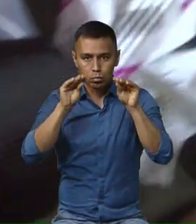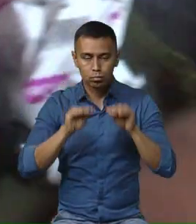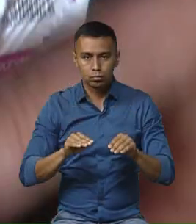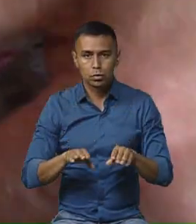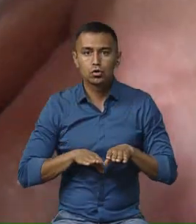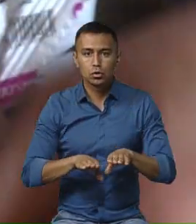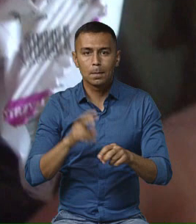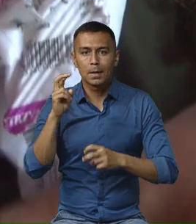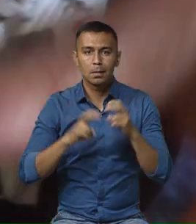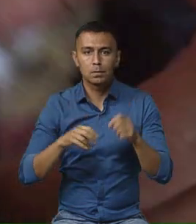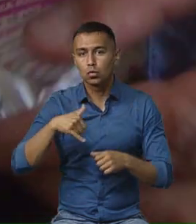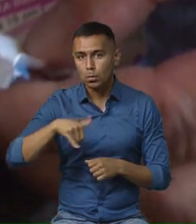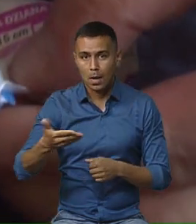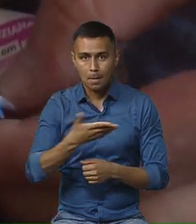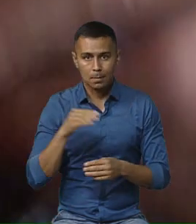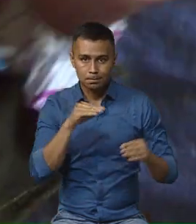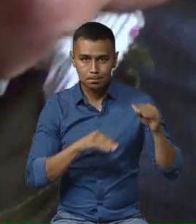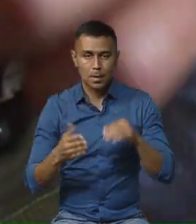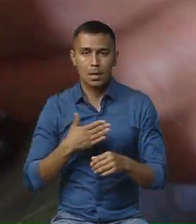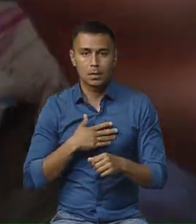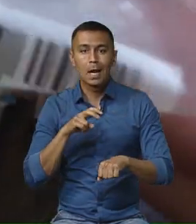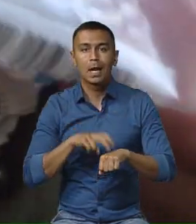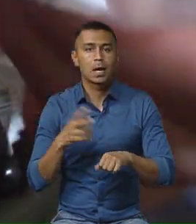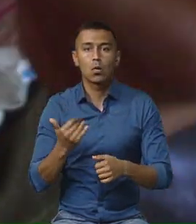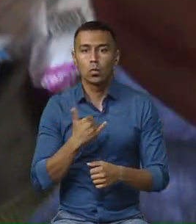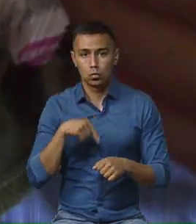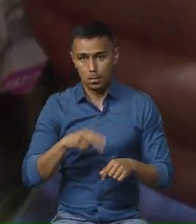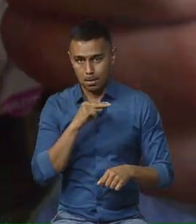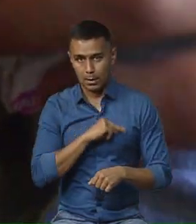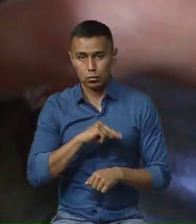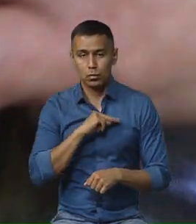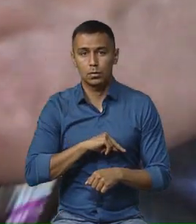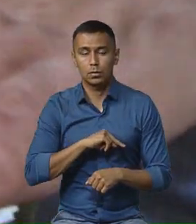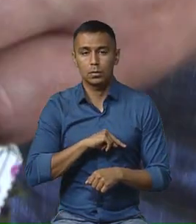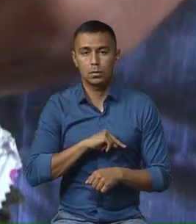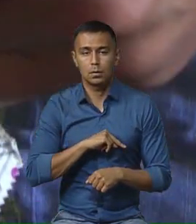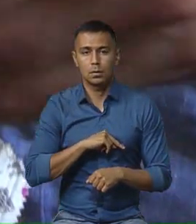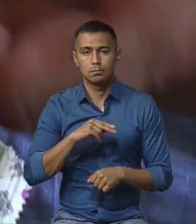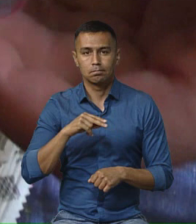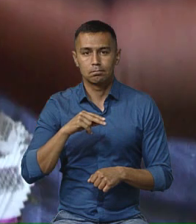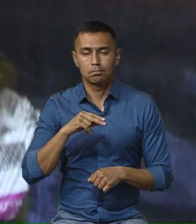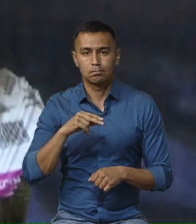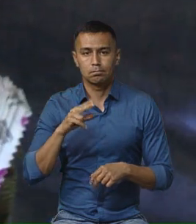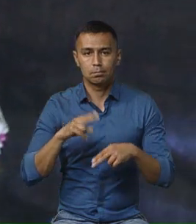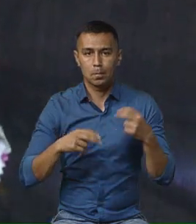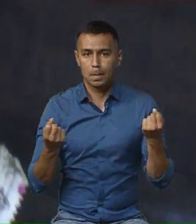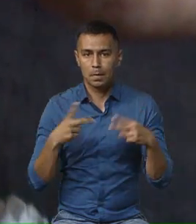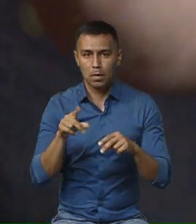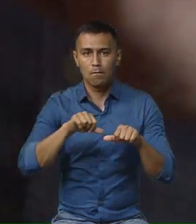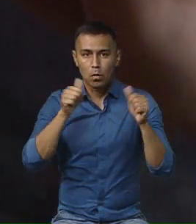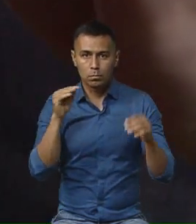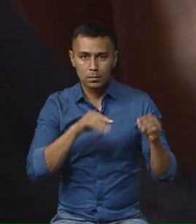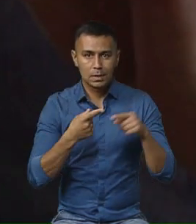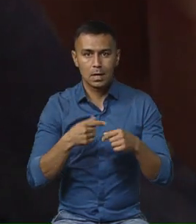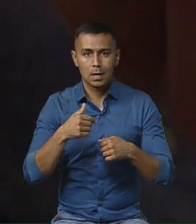шиють підприємці сумки, і ми формуємо наші лікарі, які в нас працюють на фонді, кваліфіковані, вони формують ці аптечки, і